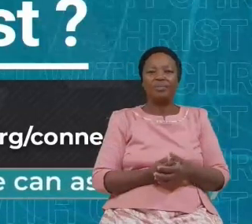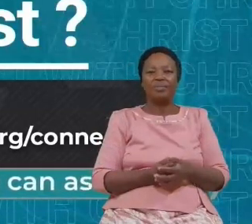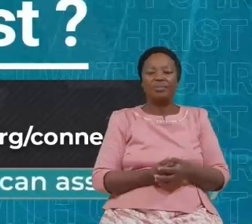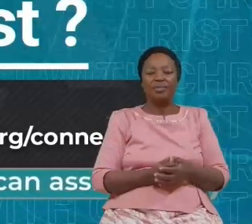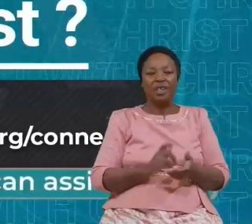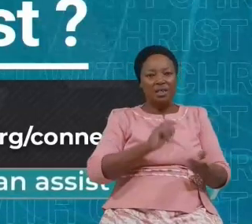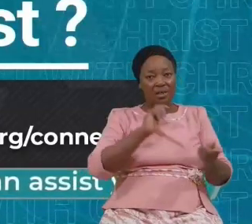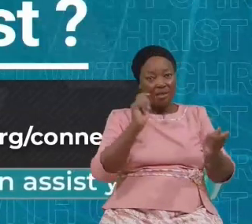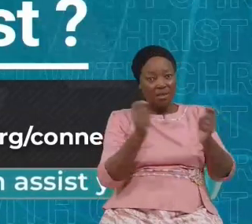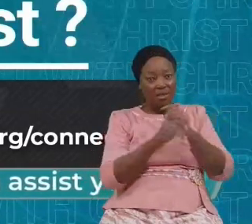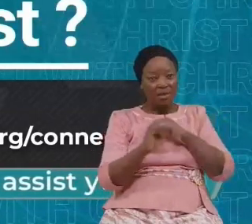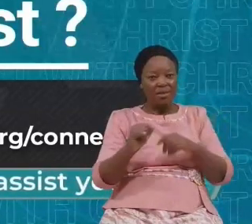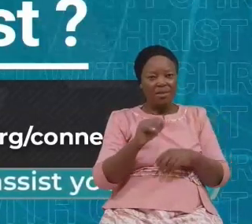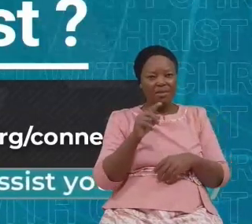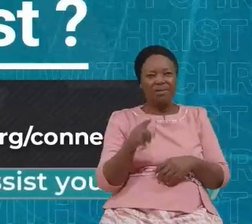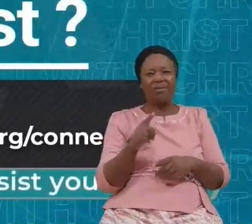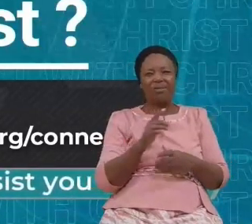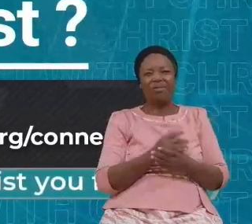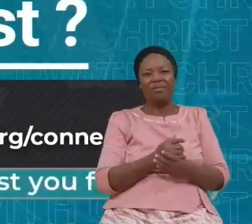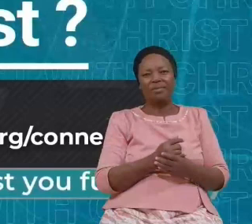tu as changé